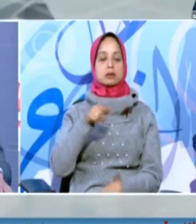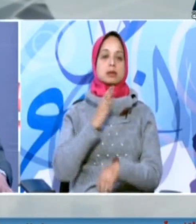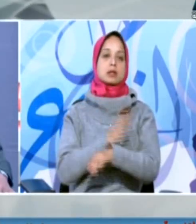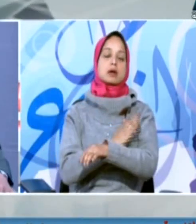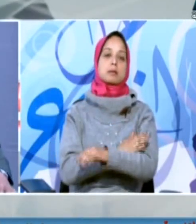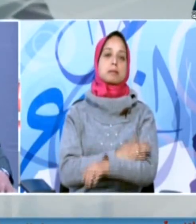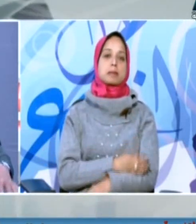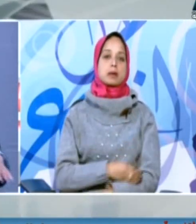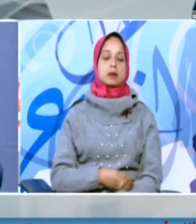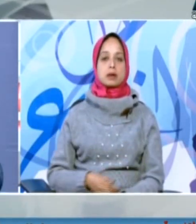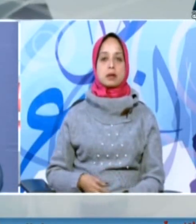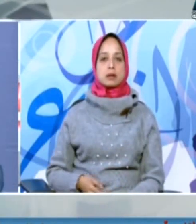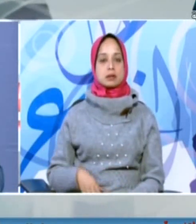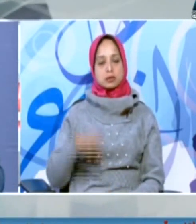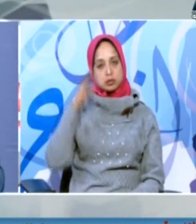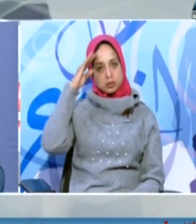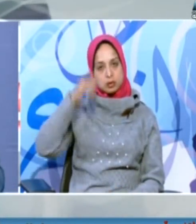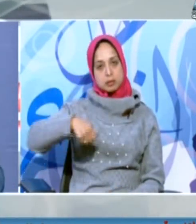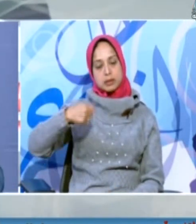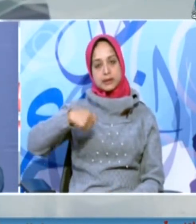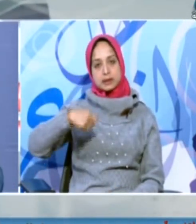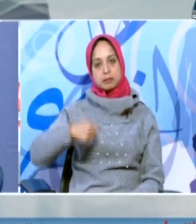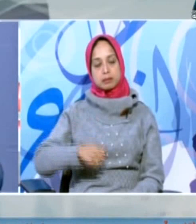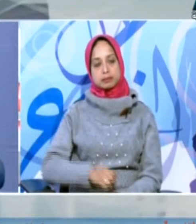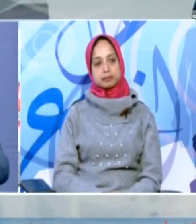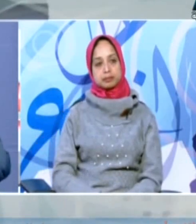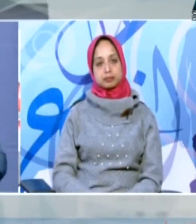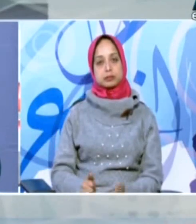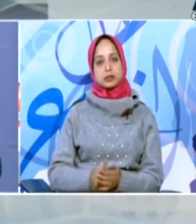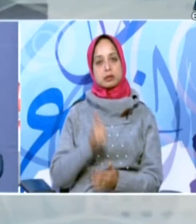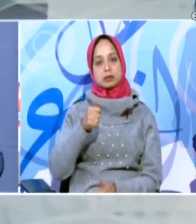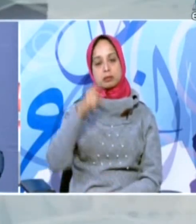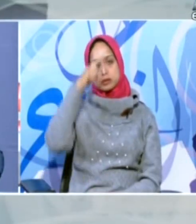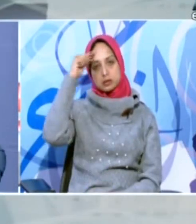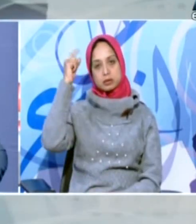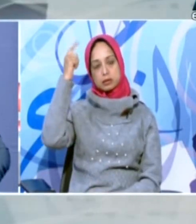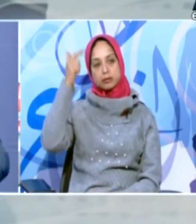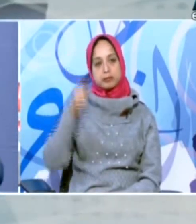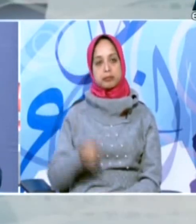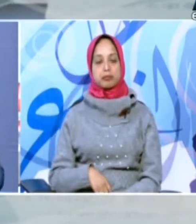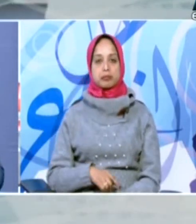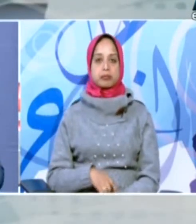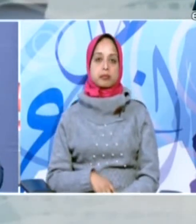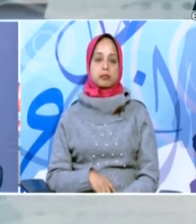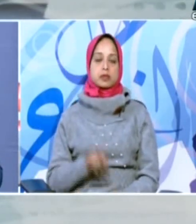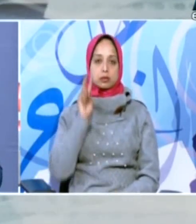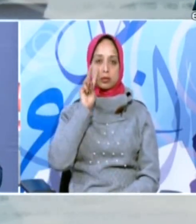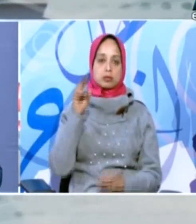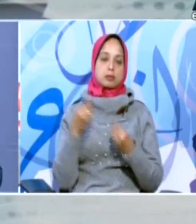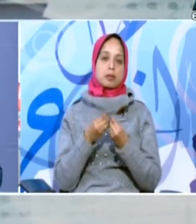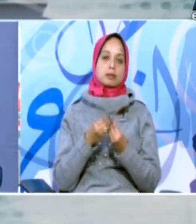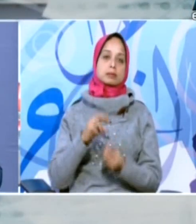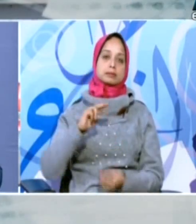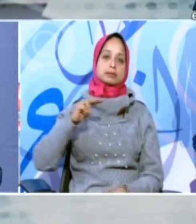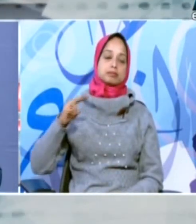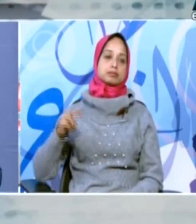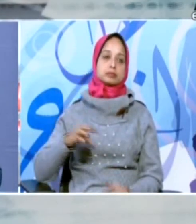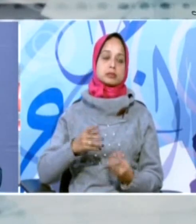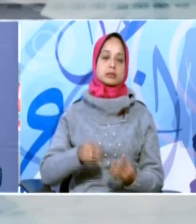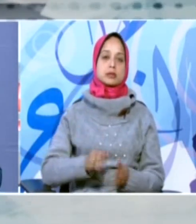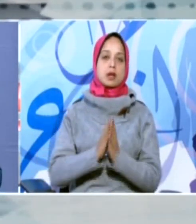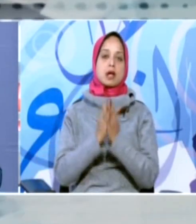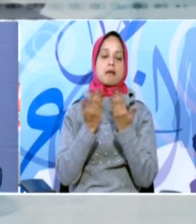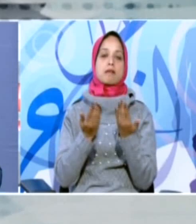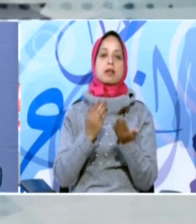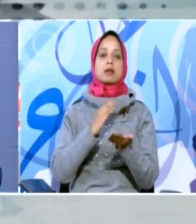في اي وقت يا حبيبي، ربنا يخليك. توفيق ان شاء الله. شوف مع بعض يا ولاد المتغيرات، الله يخليكم. تركز على السؤال ده. افتح كتاب